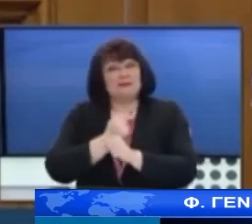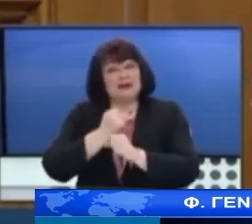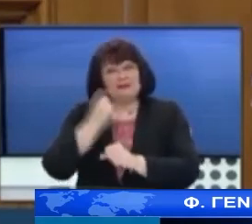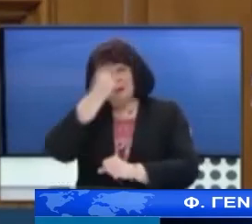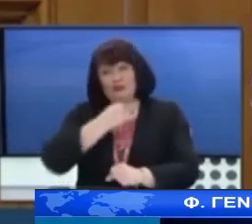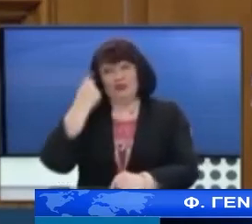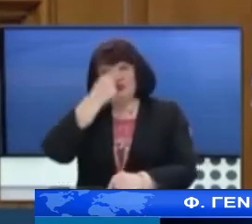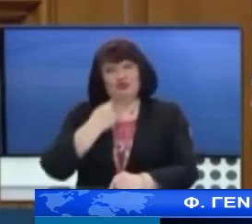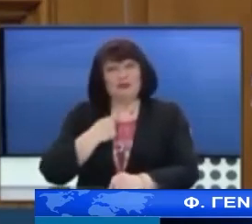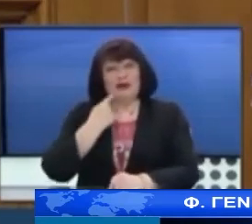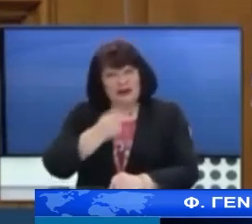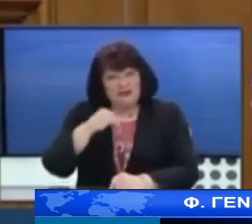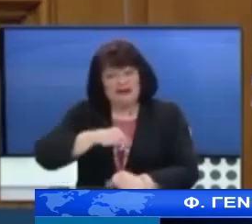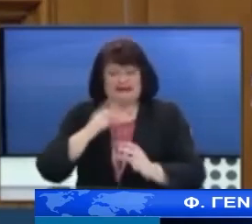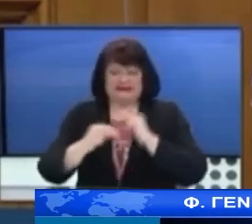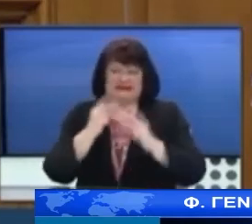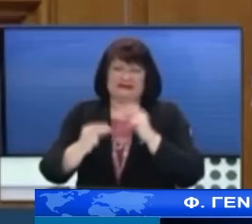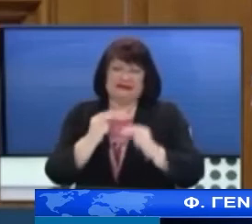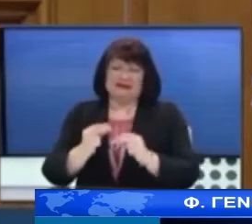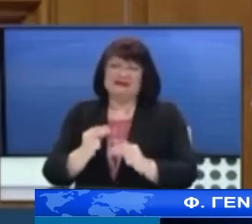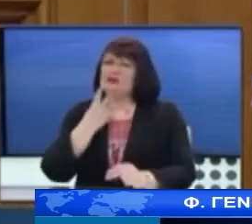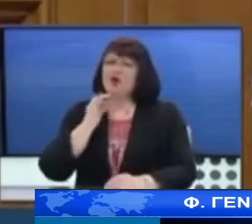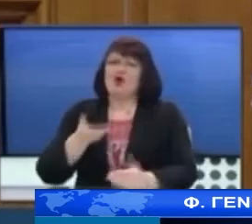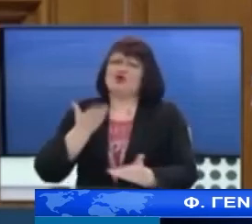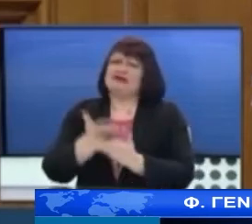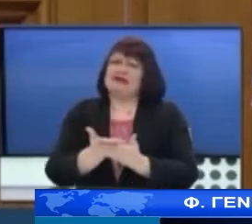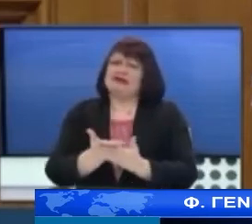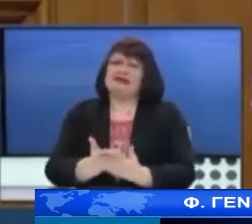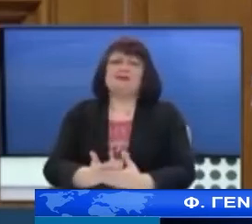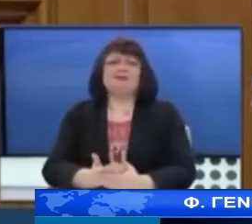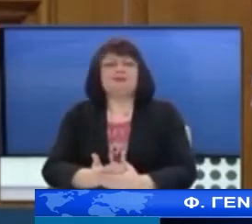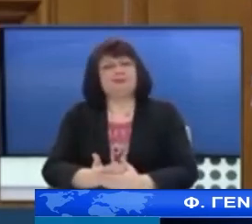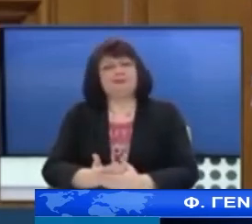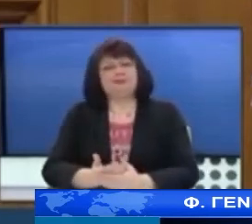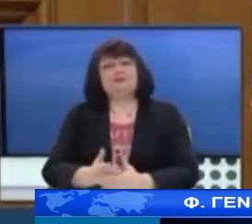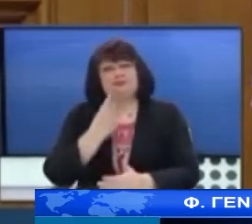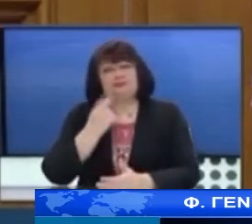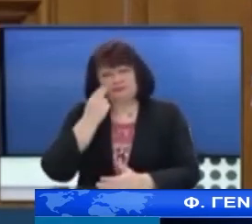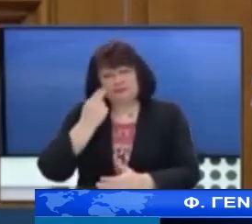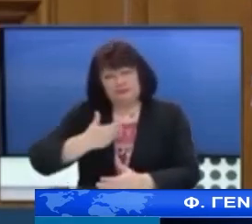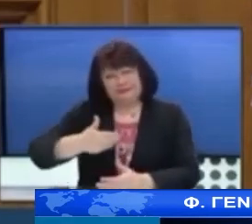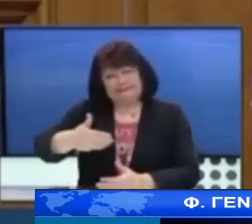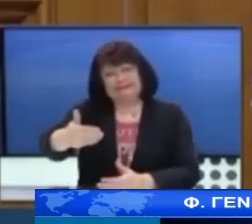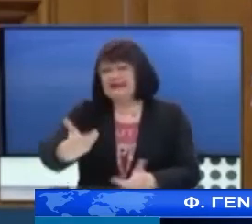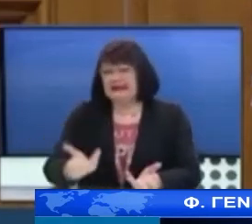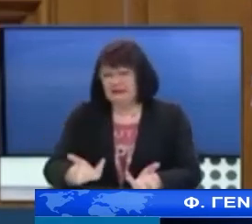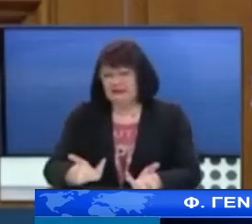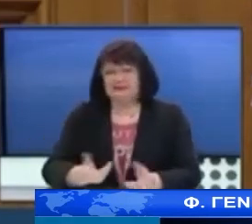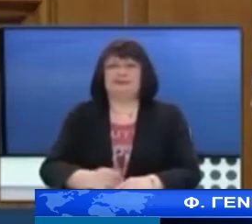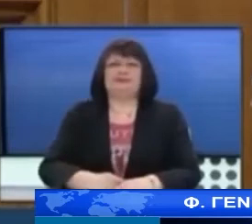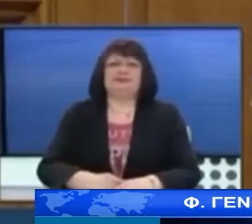και τόσο πολύ προσωπικά να κάνουμε αυτή τη συζήτηση, αγαπητοί συνάδελφοι, ήταν γιατί ακριβώς βλέπαμε τι